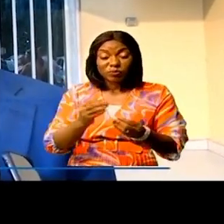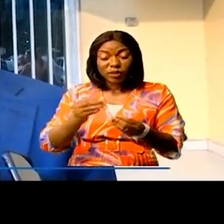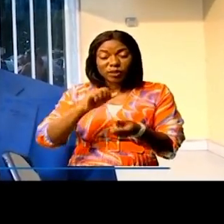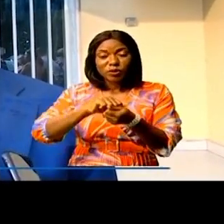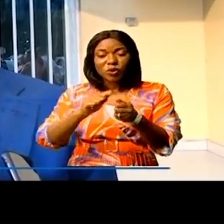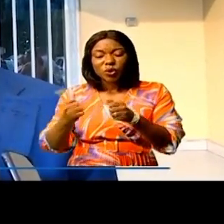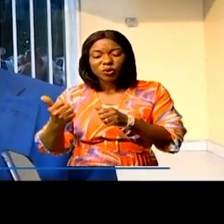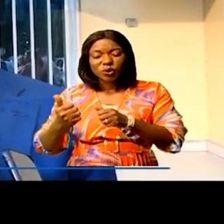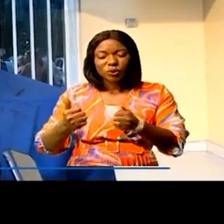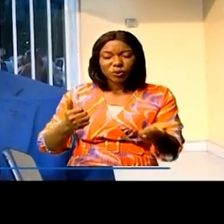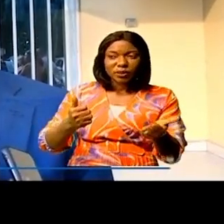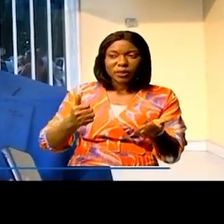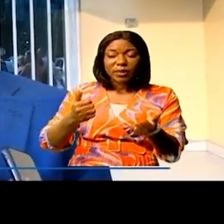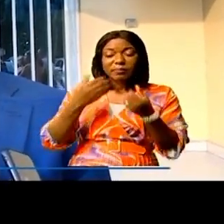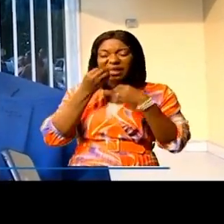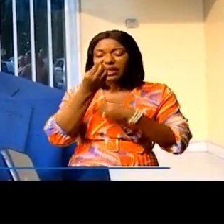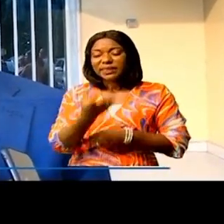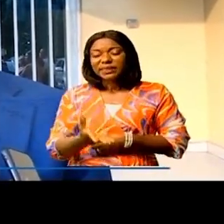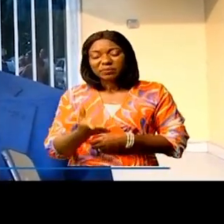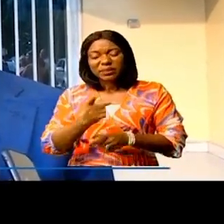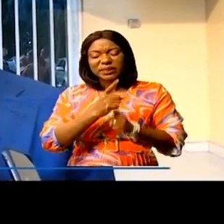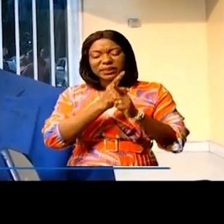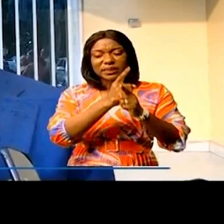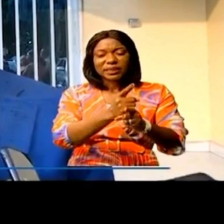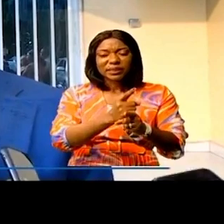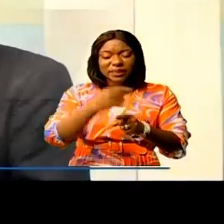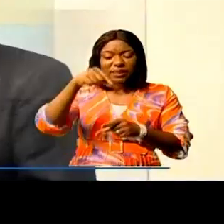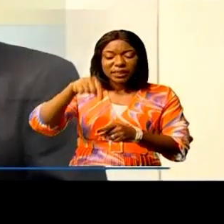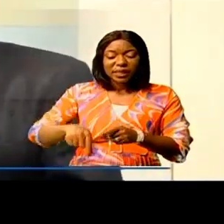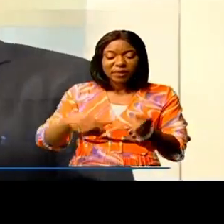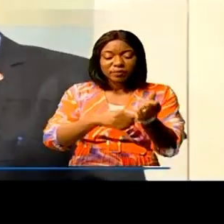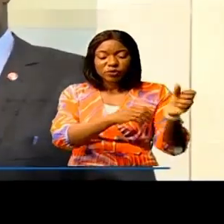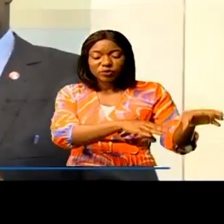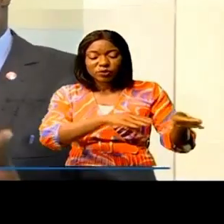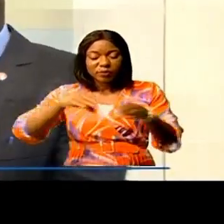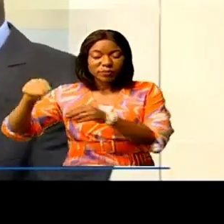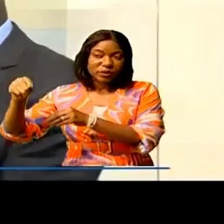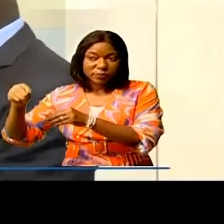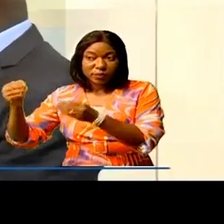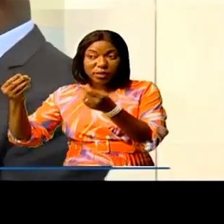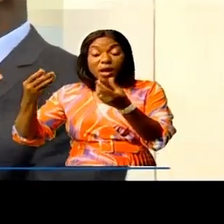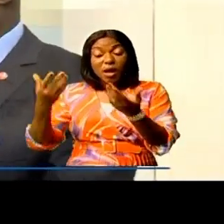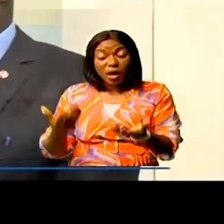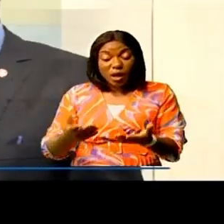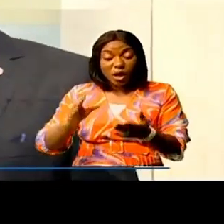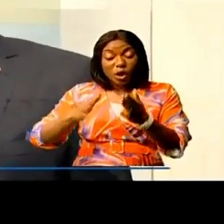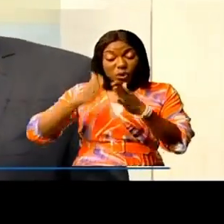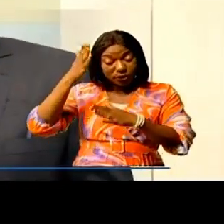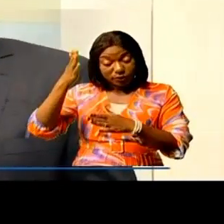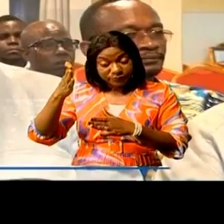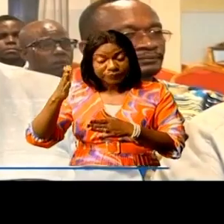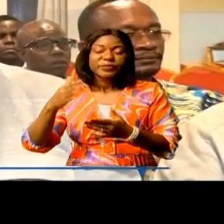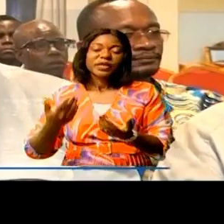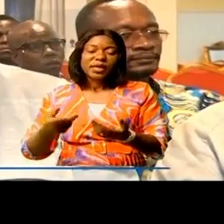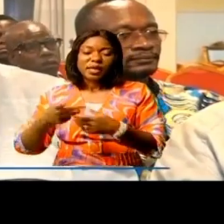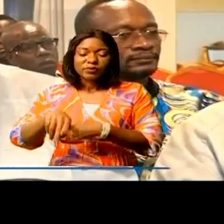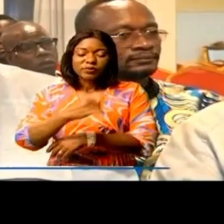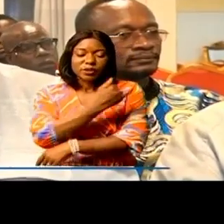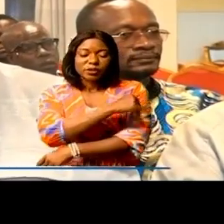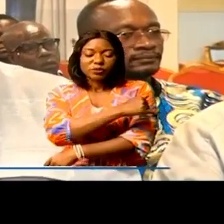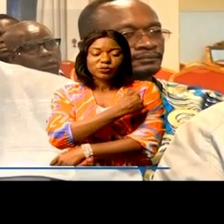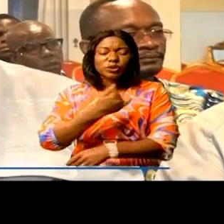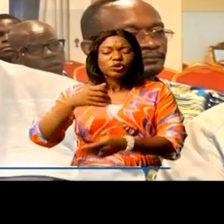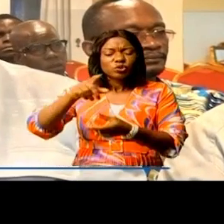concernent par exemple la sécurisation des camps des déplacés. Autrefois havre de paix, la province de l'Ituri est aujourd'hui en proie de la